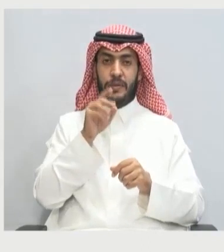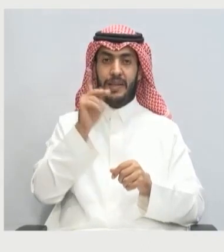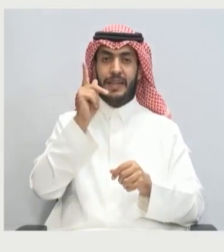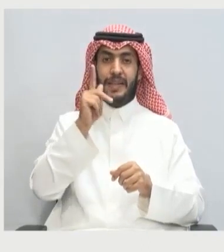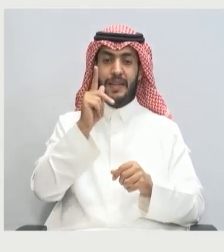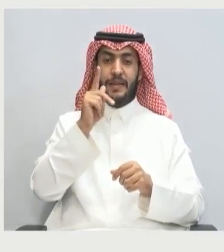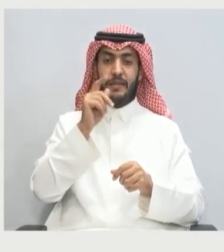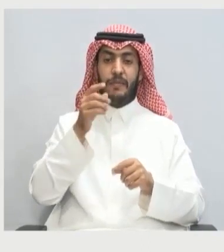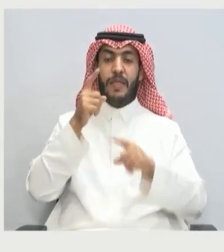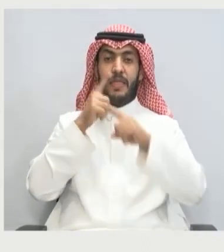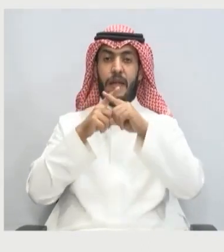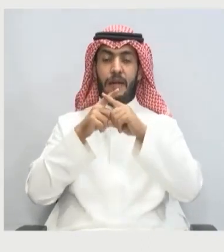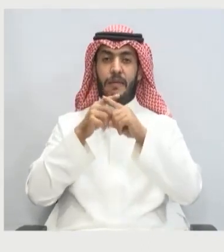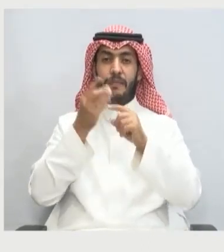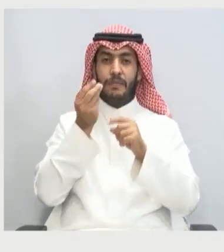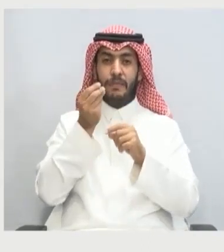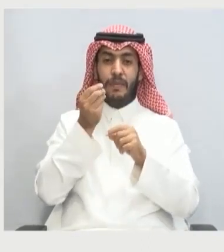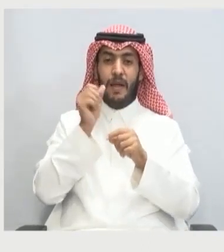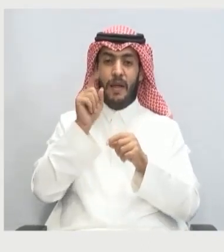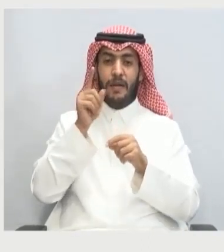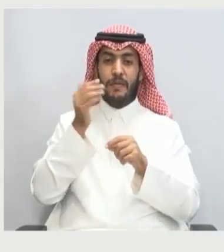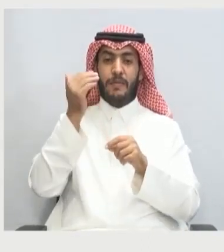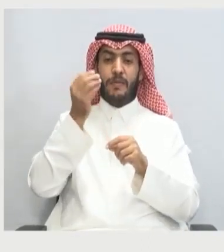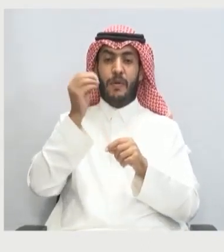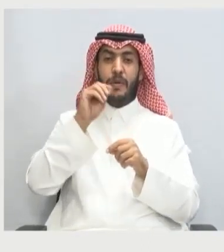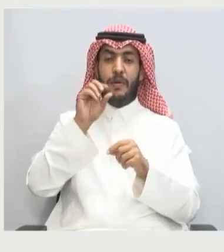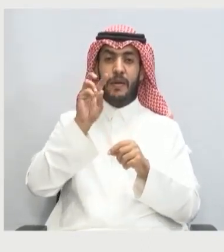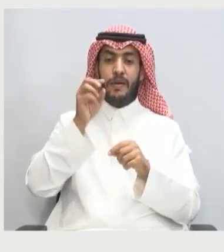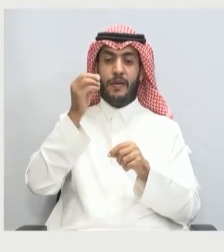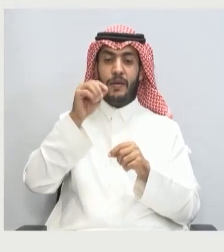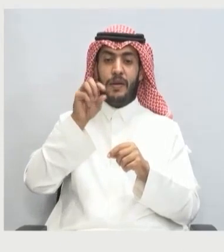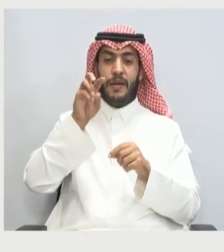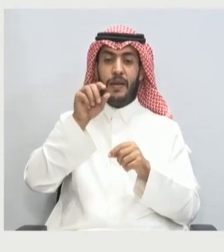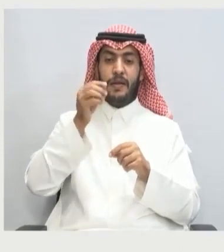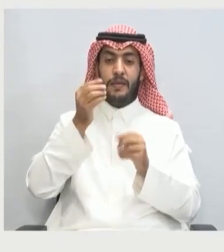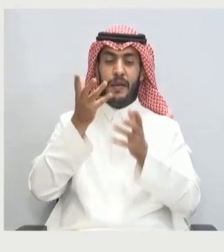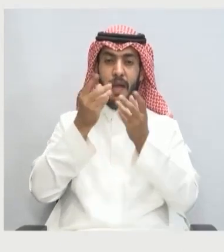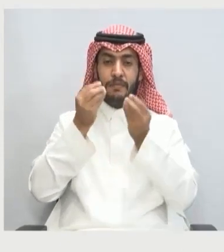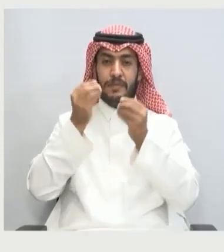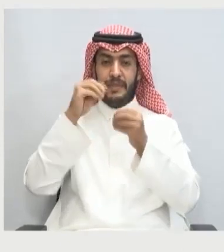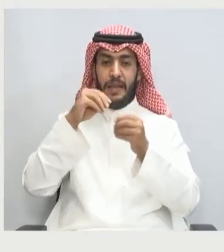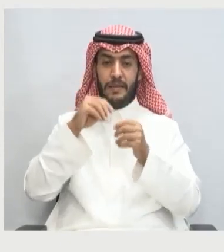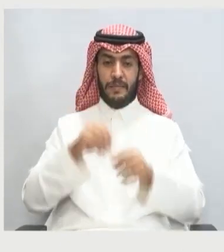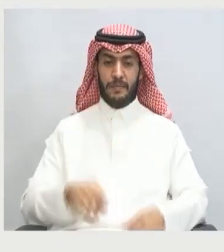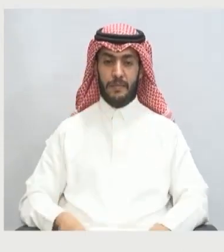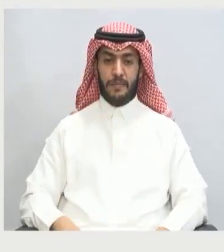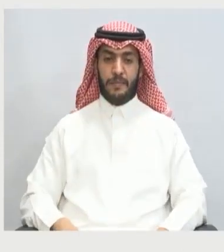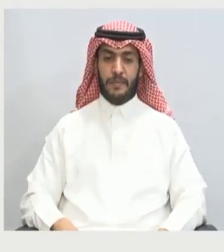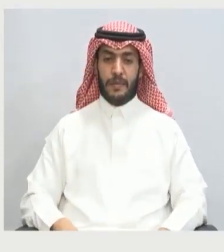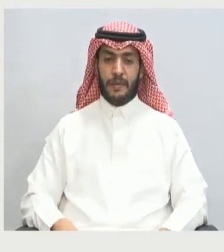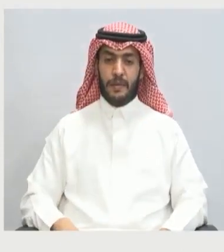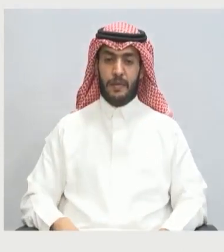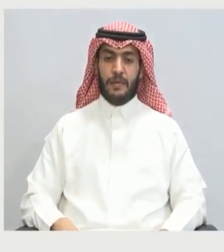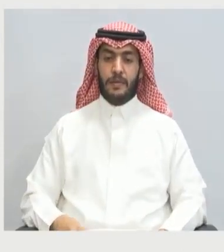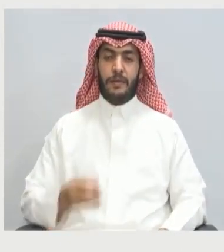ال مضروبه في تركيز الماده الده الاولى مرفوعه لاس والاس هو المعامل الاس هو المعامل